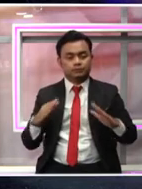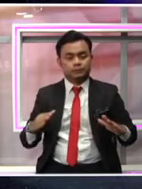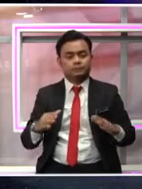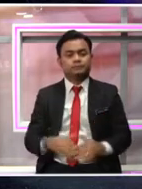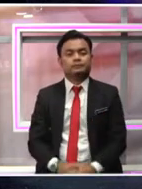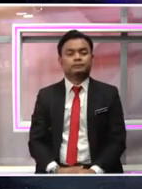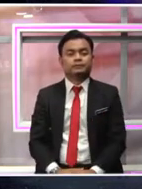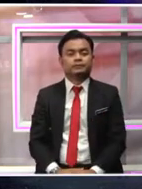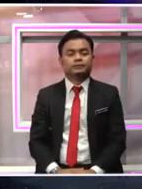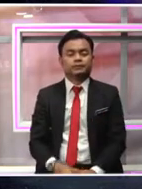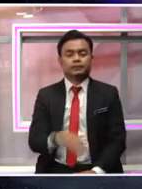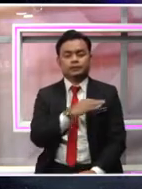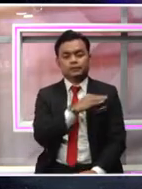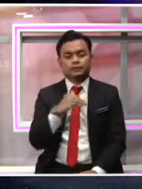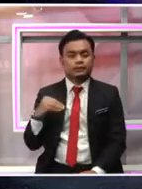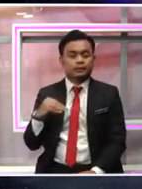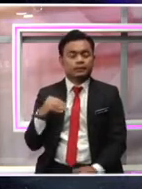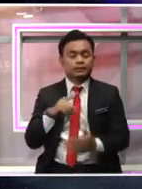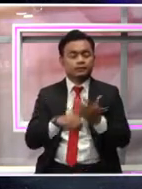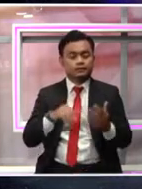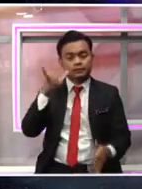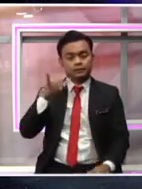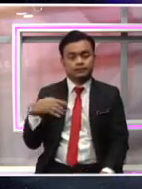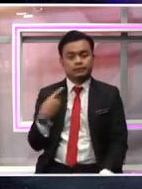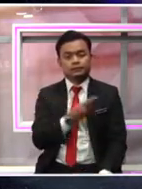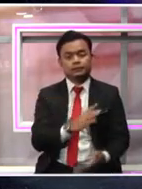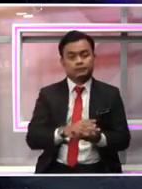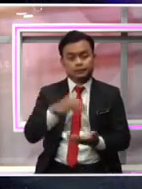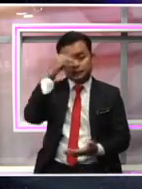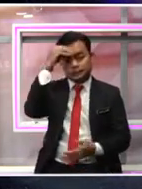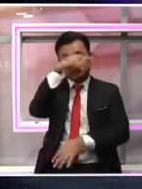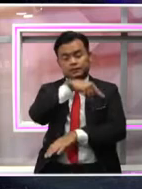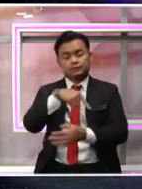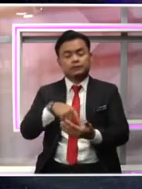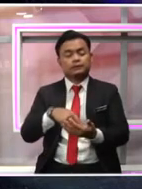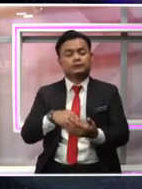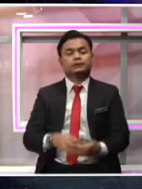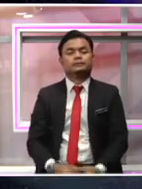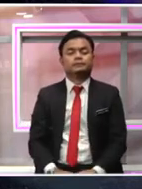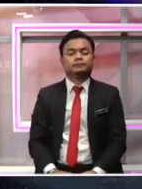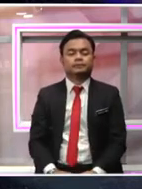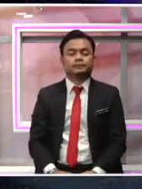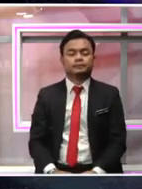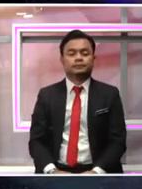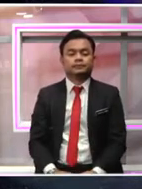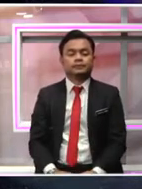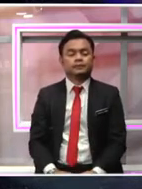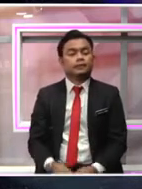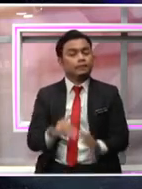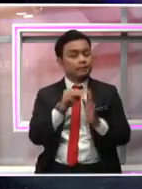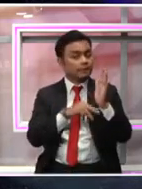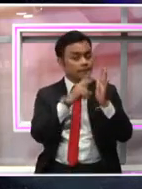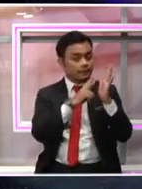dan apa yang telah kita sama-sama pelajari hari ini yaitu subjek dan predikat setelah membaca